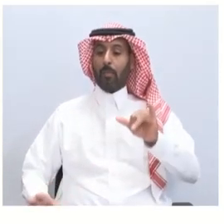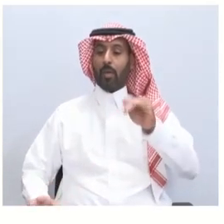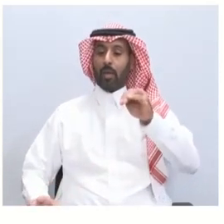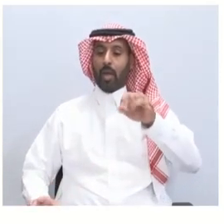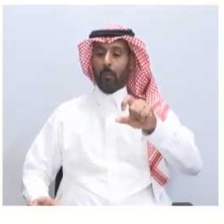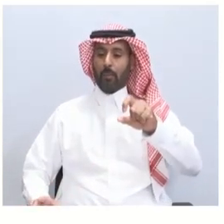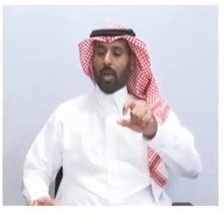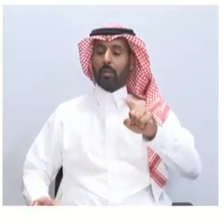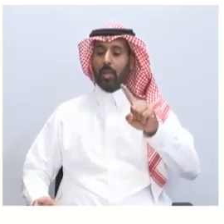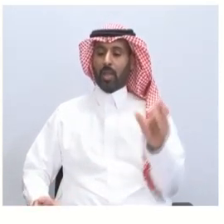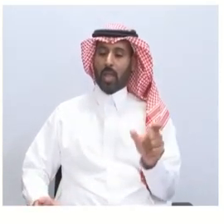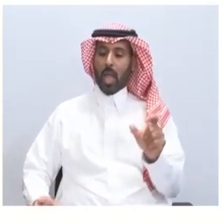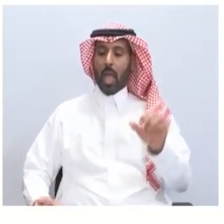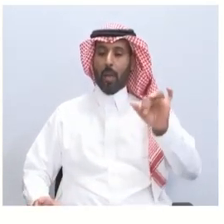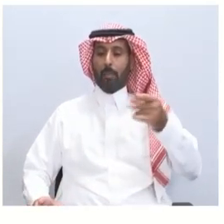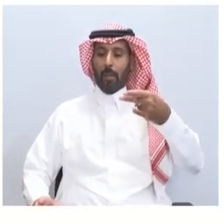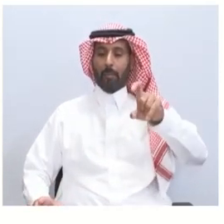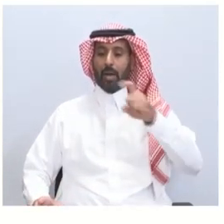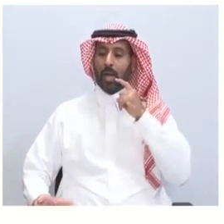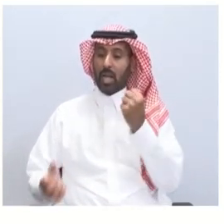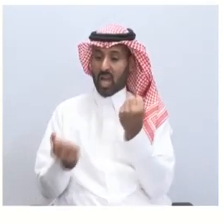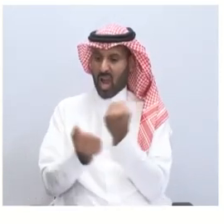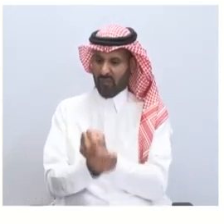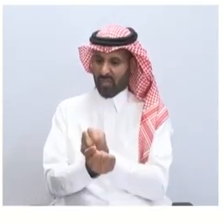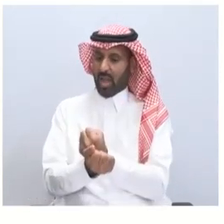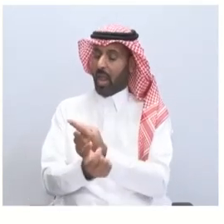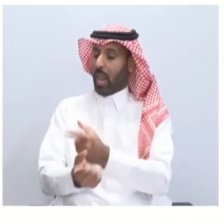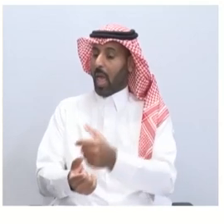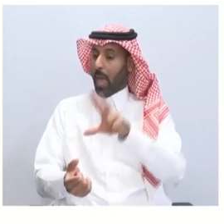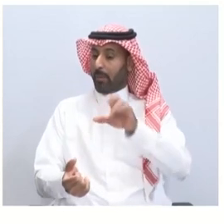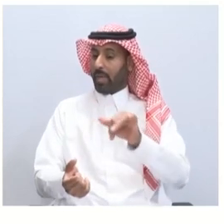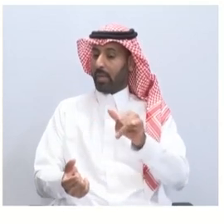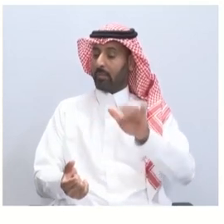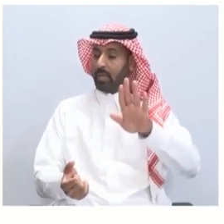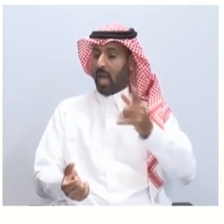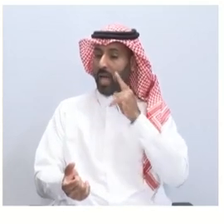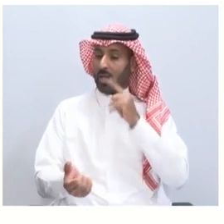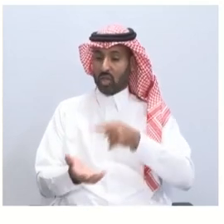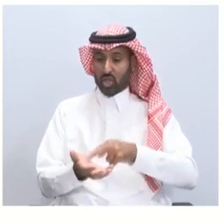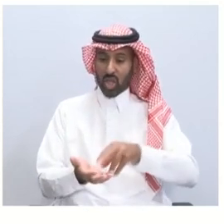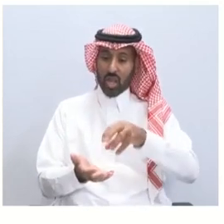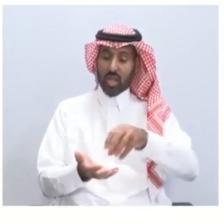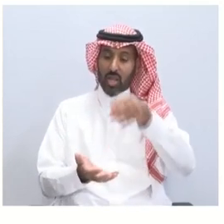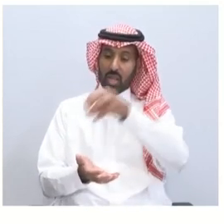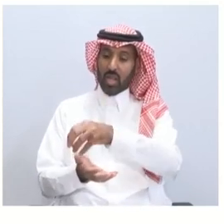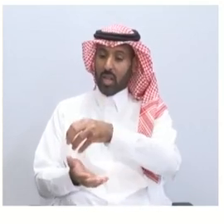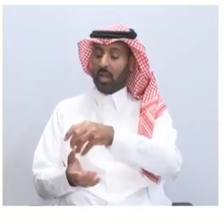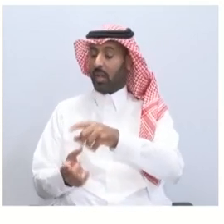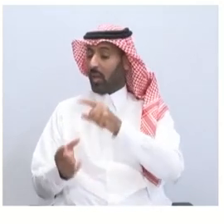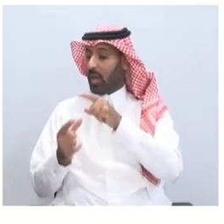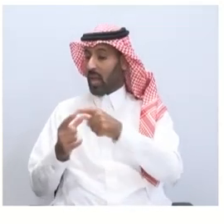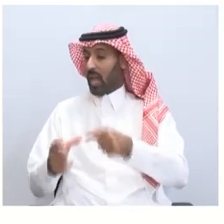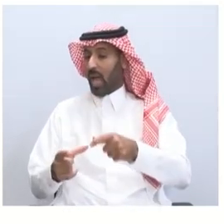للقبض على الامير مشاري بن سعود بن عبد العزيز وارساله للقوات العثمانيه في